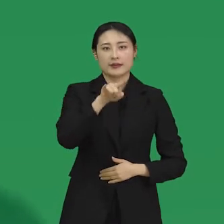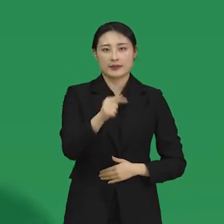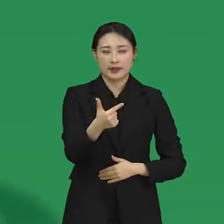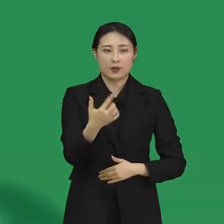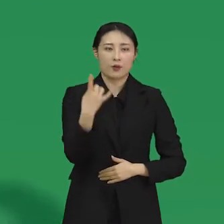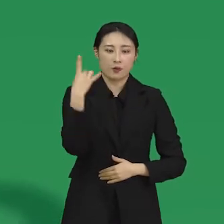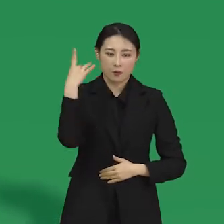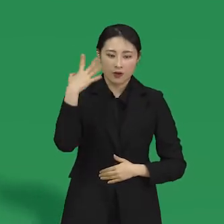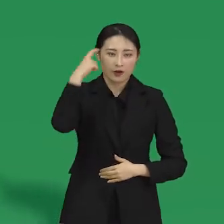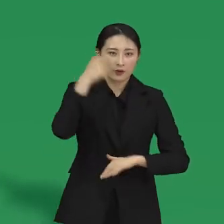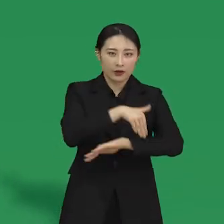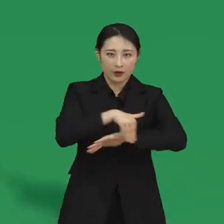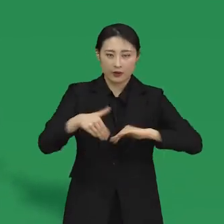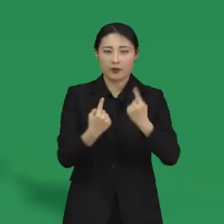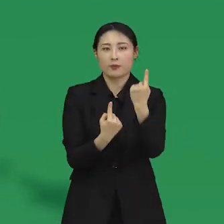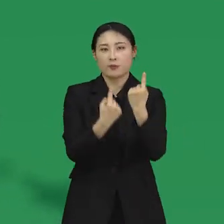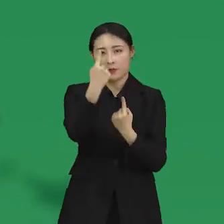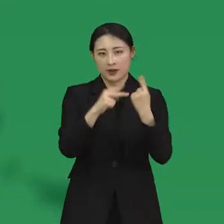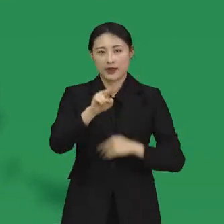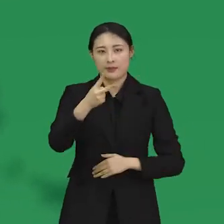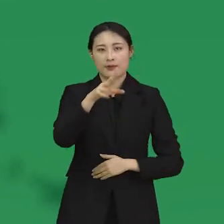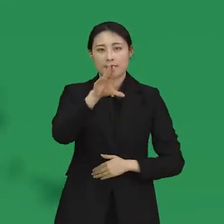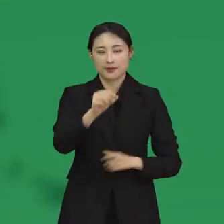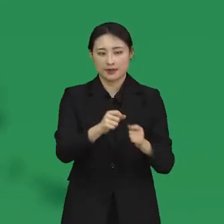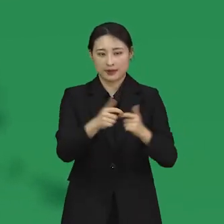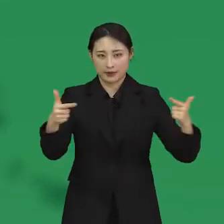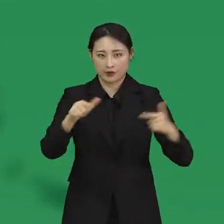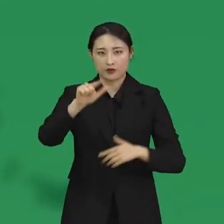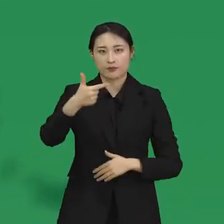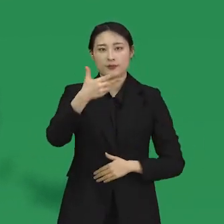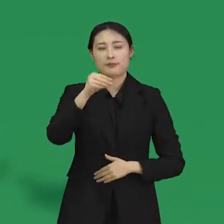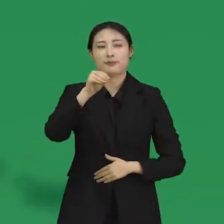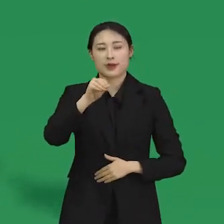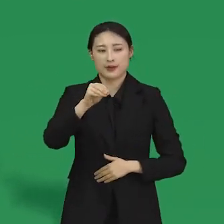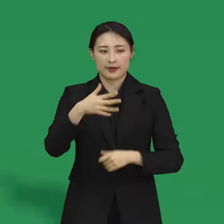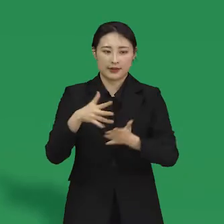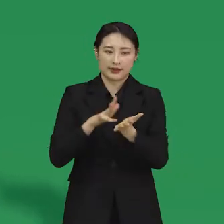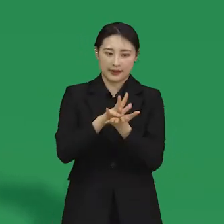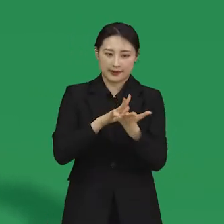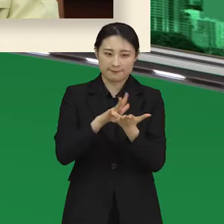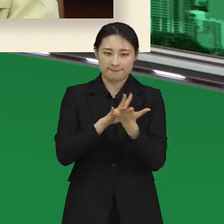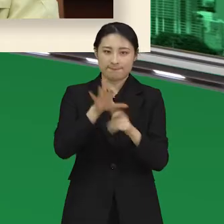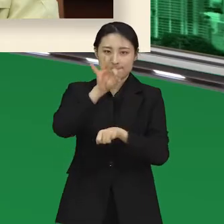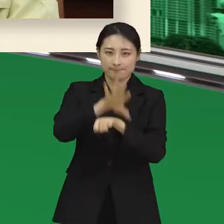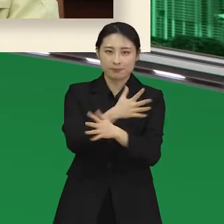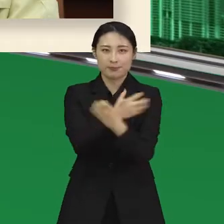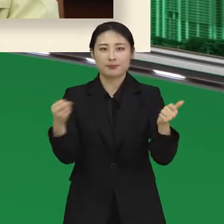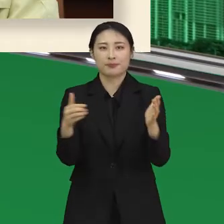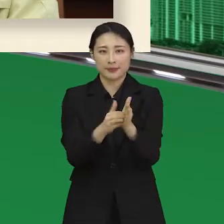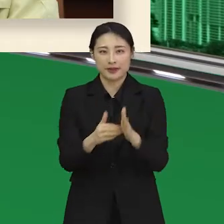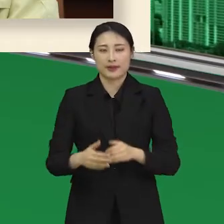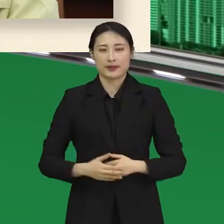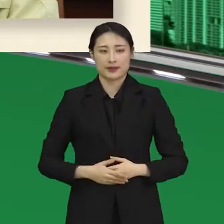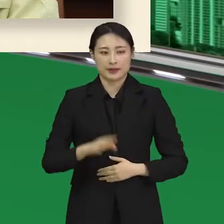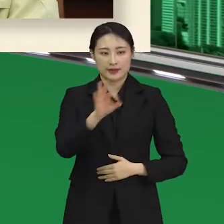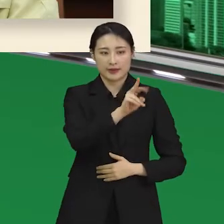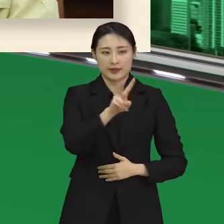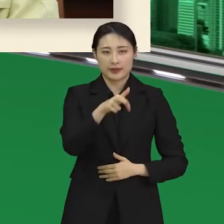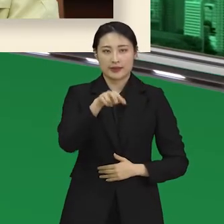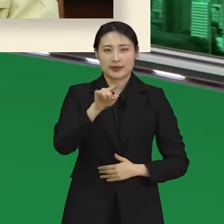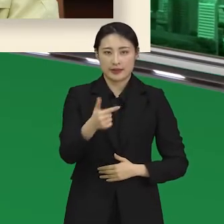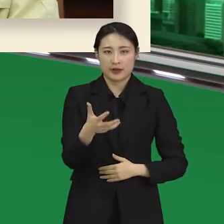예정했던 물량보다 200만 명분이 많은 600만 명분을 계약했습니다. 이중 얀센의 백신은